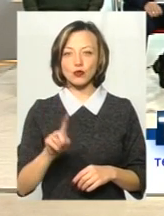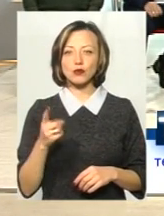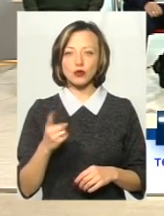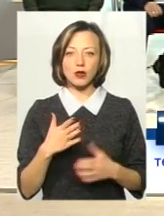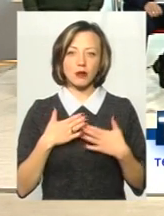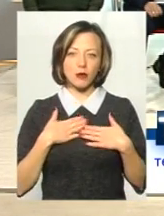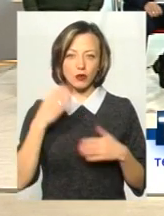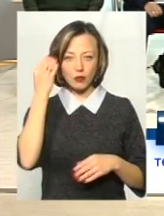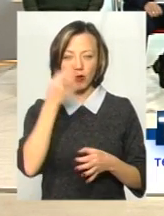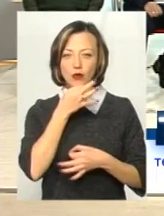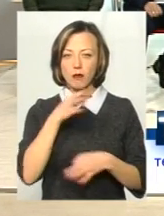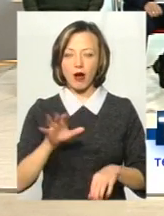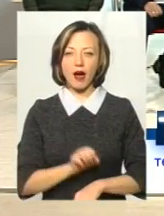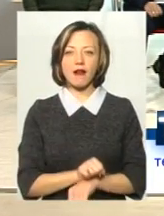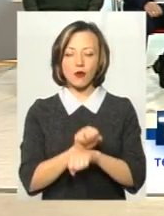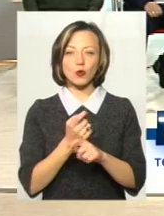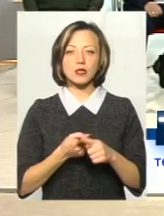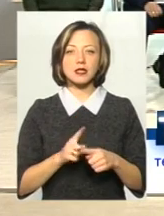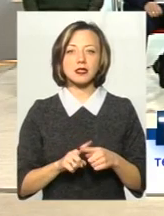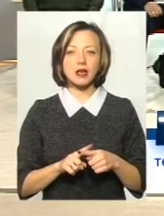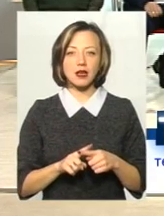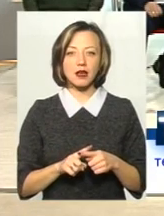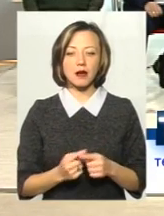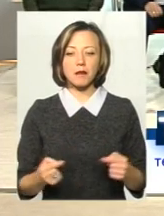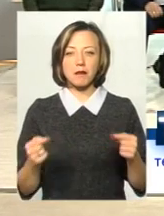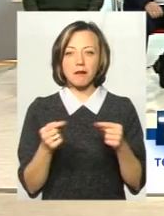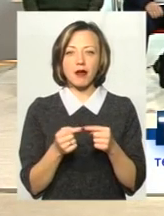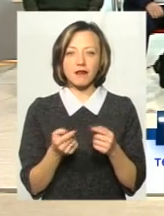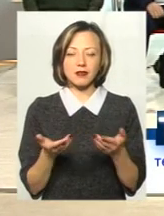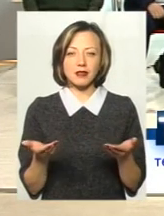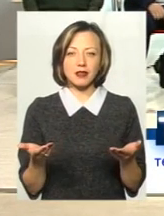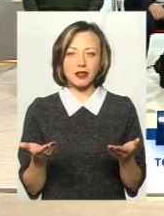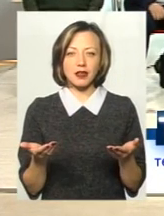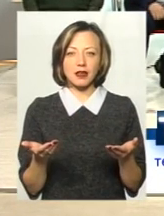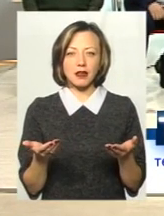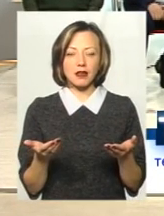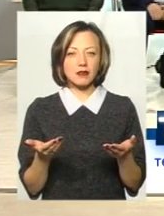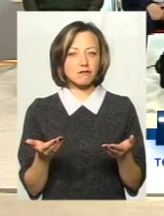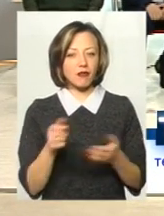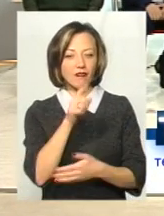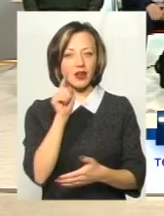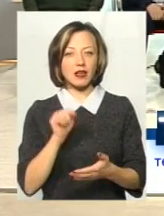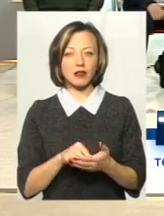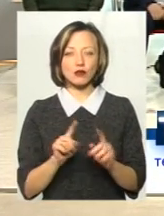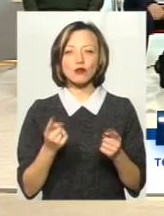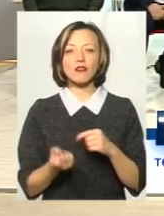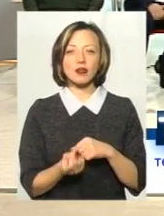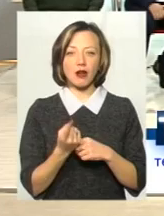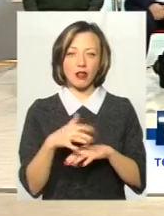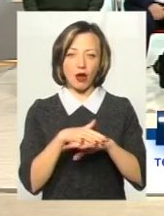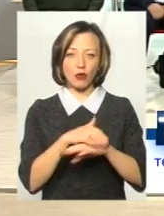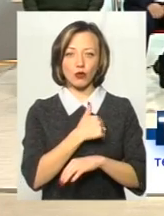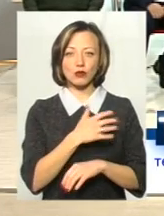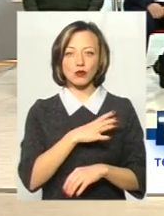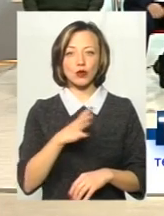на мене, люба революція – це якийсь певний виклик. Так, це чому вона виникає? Ну, народ хоче